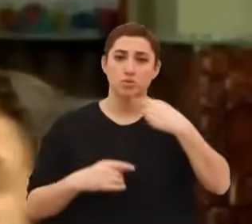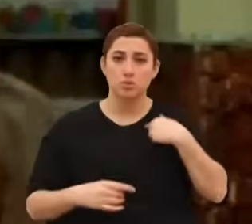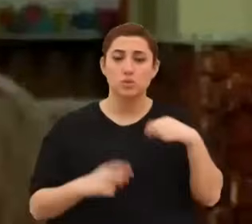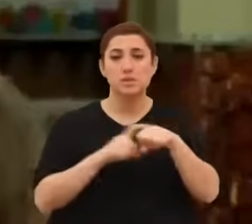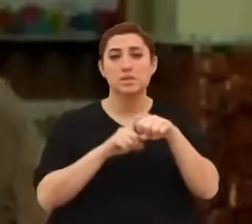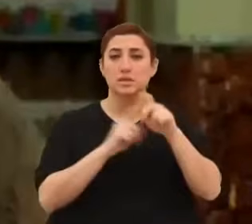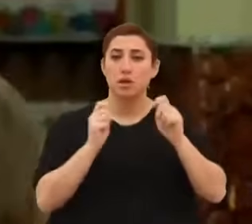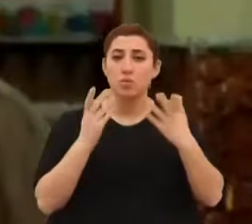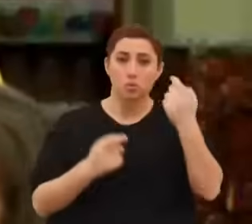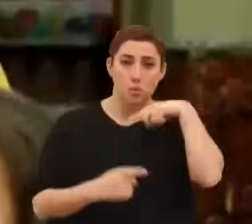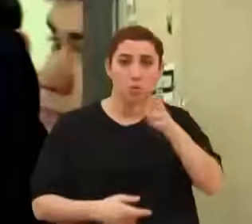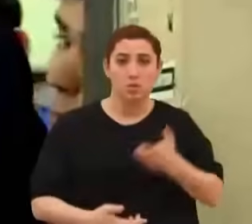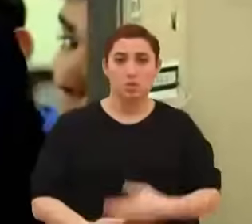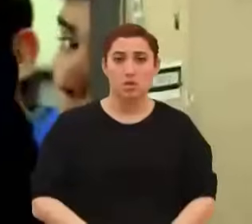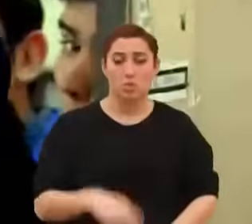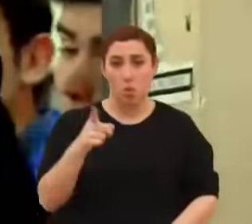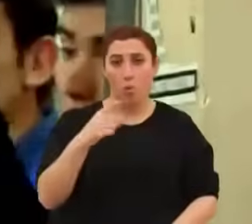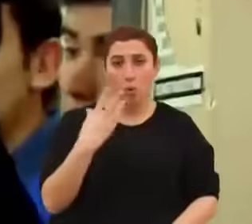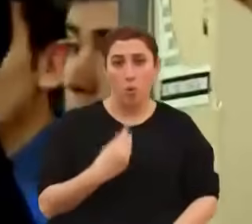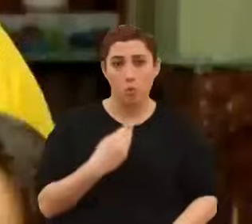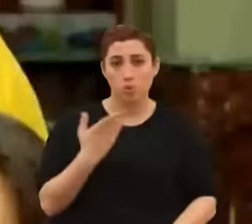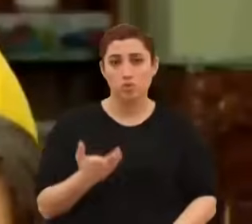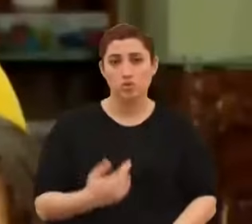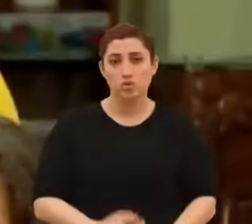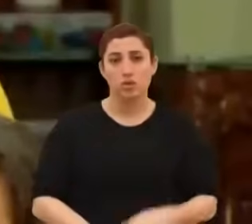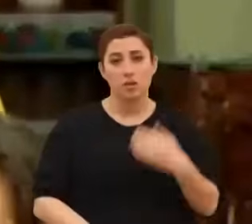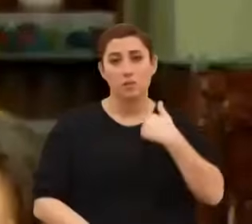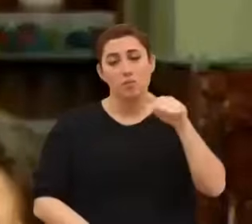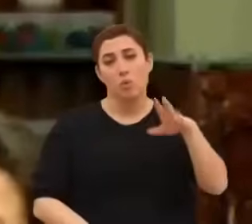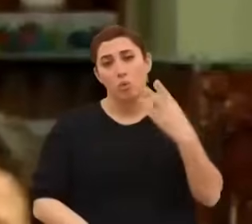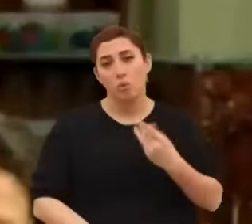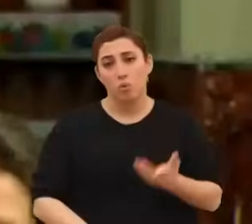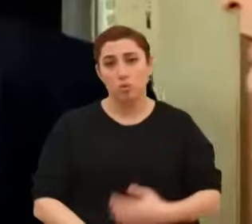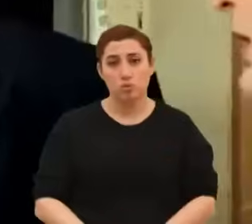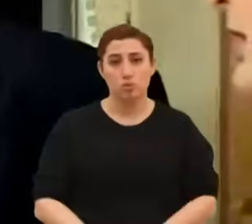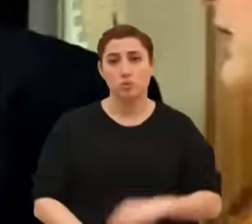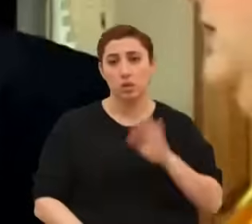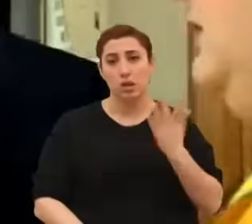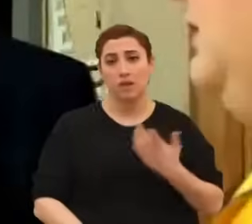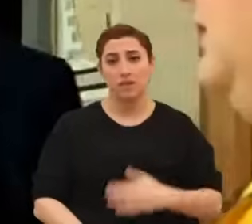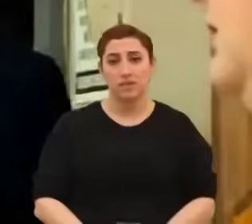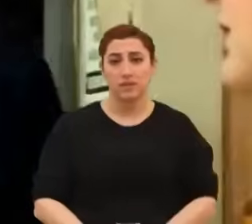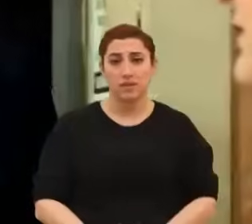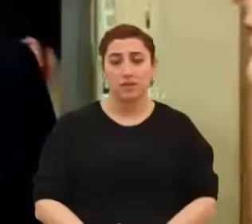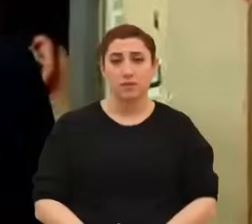diyorsun, sinirleniyorsun ondan yani. Böyle olunca da böyle oluyor yani.